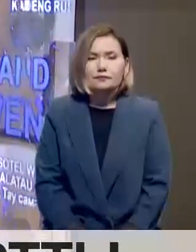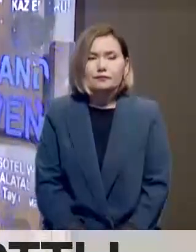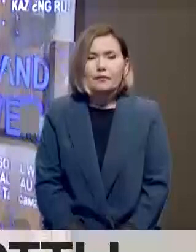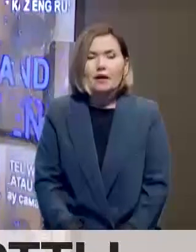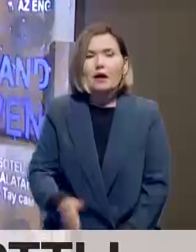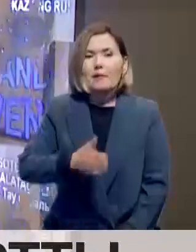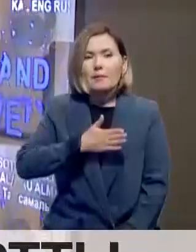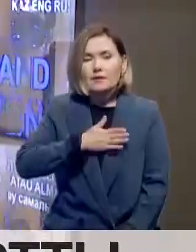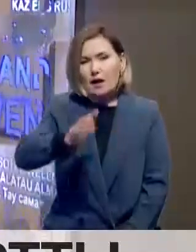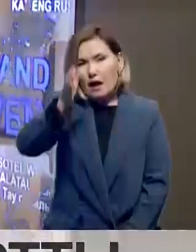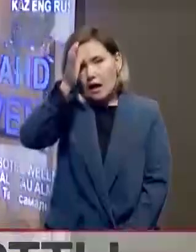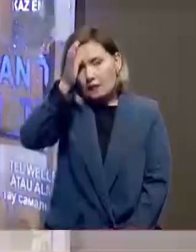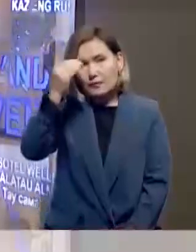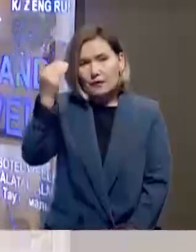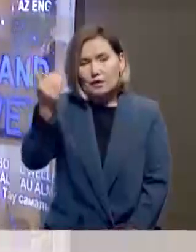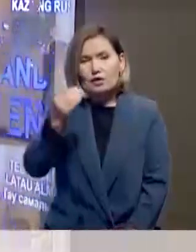Біздің ғалымдар жасаған